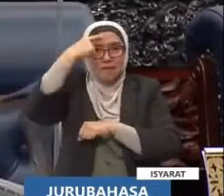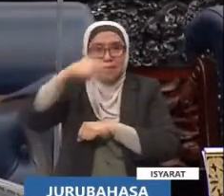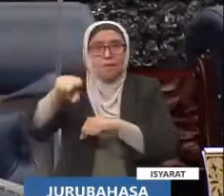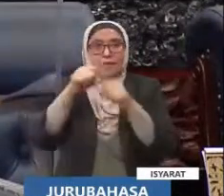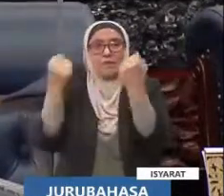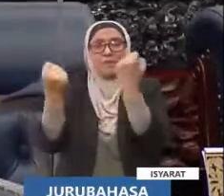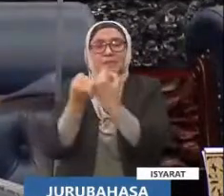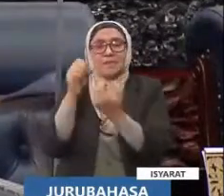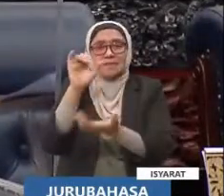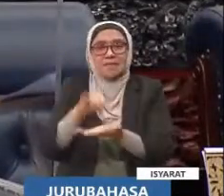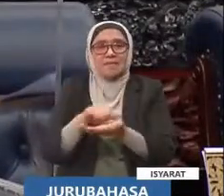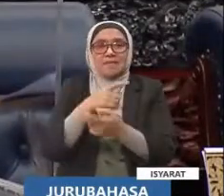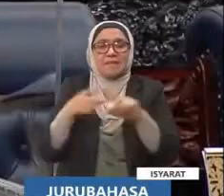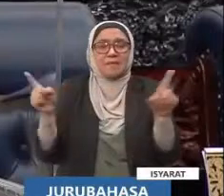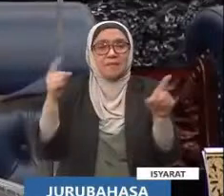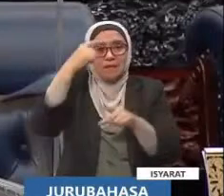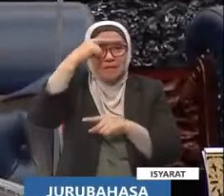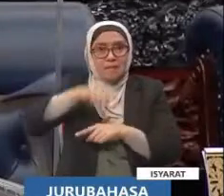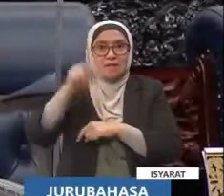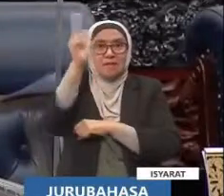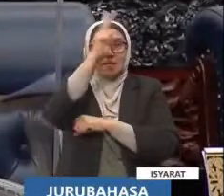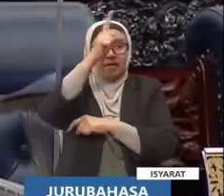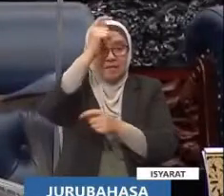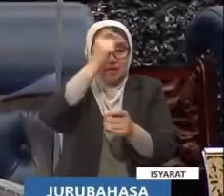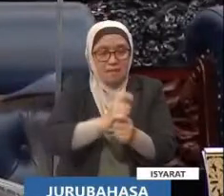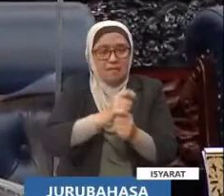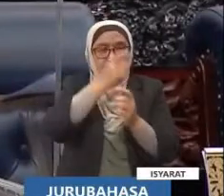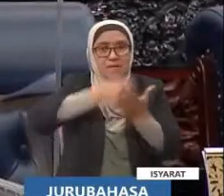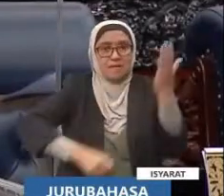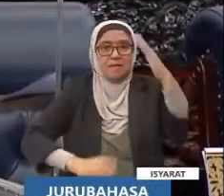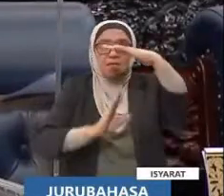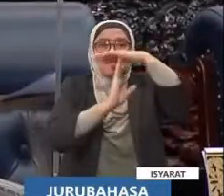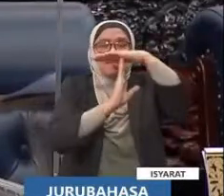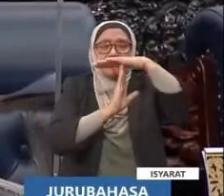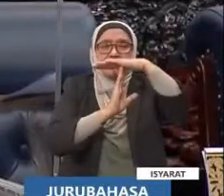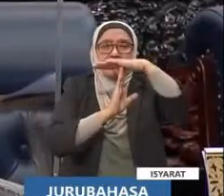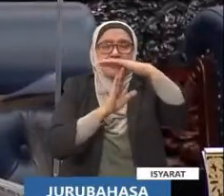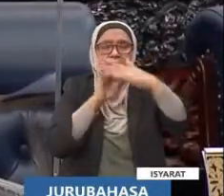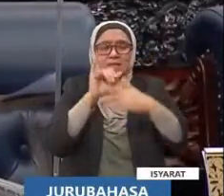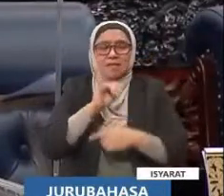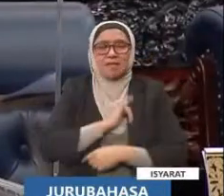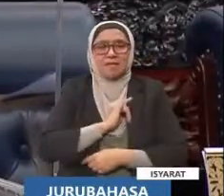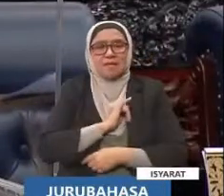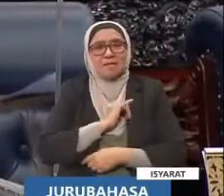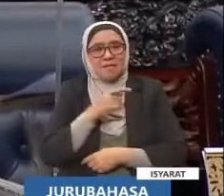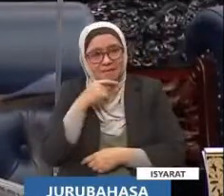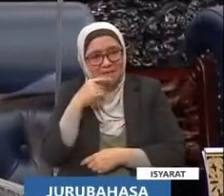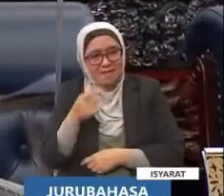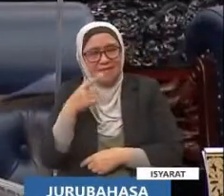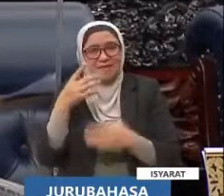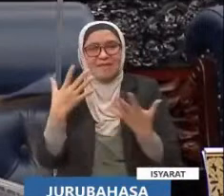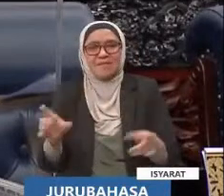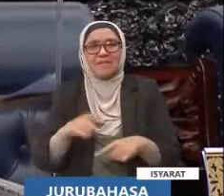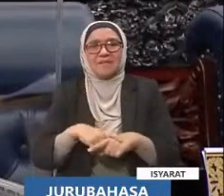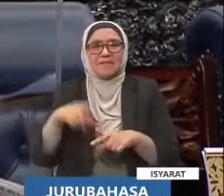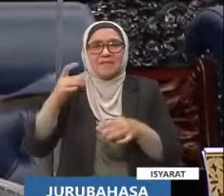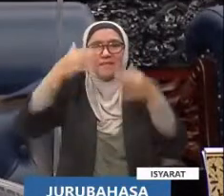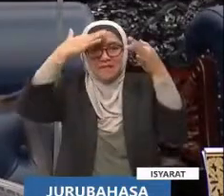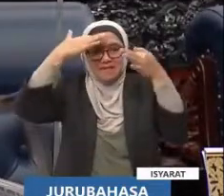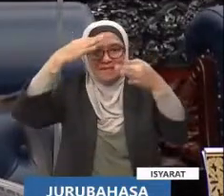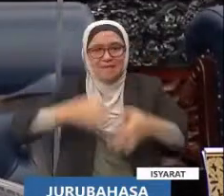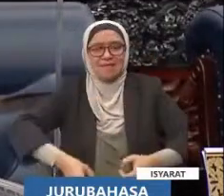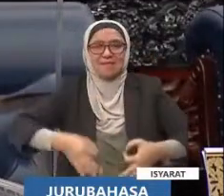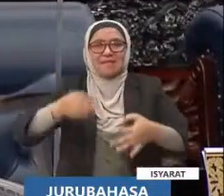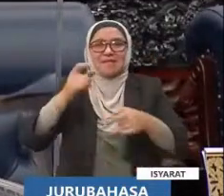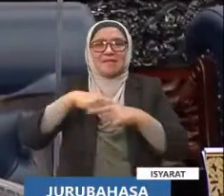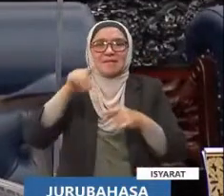tetapi untuk Raja menetapkan harga cycling sepertimana yang saya tercantum Tuhan karena telah kita tidak reglet